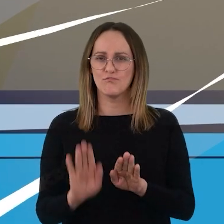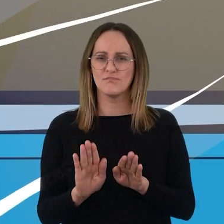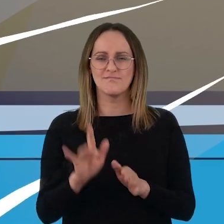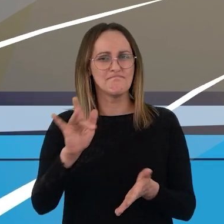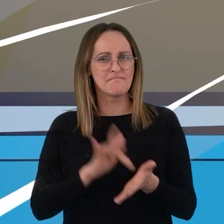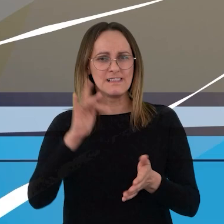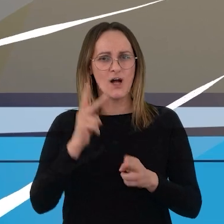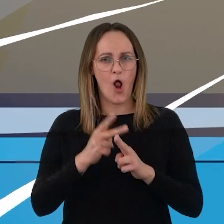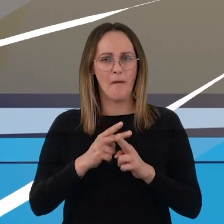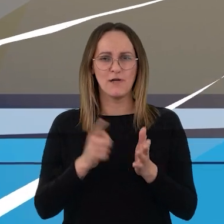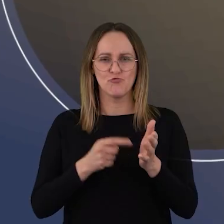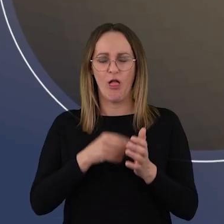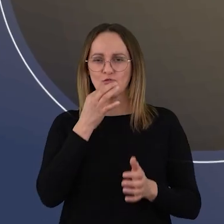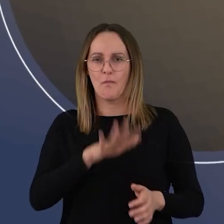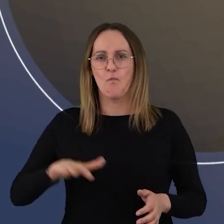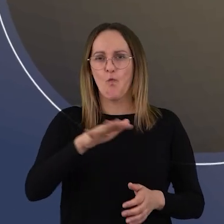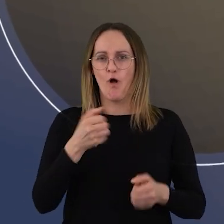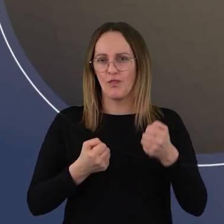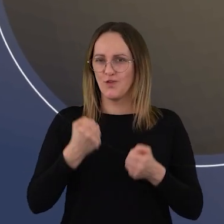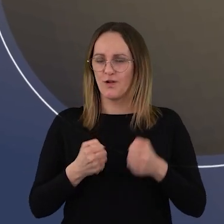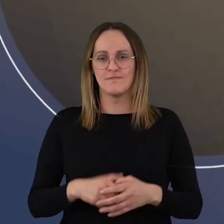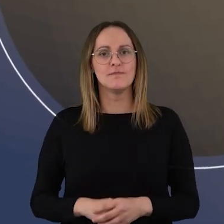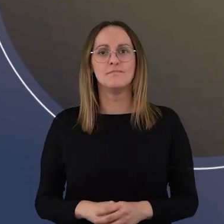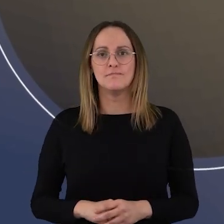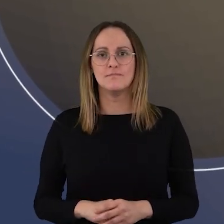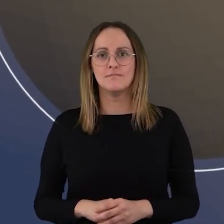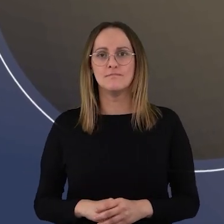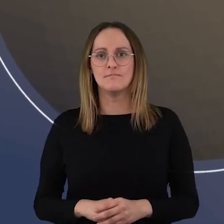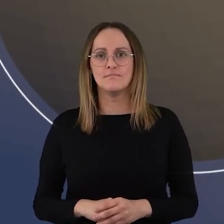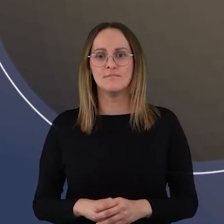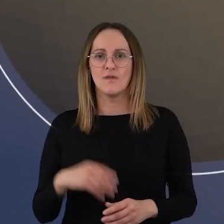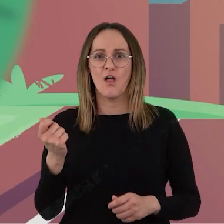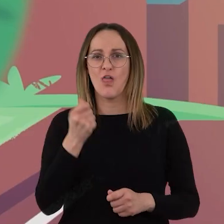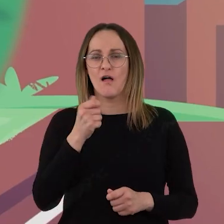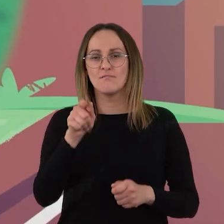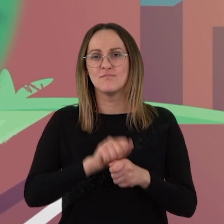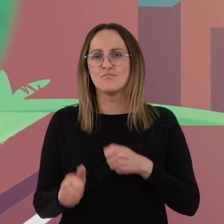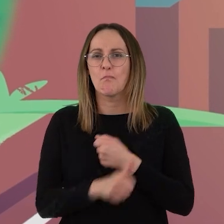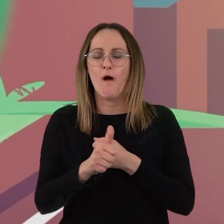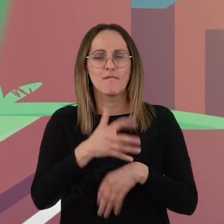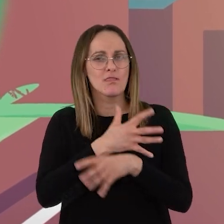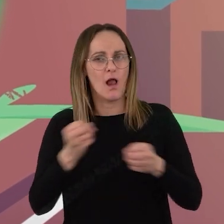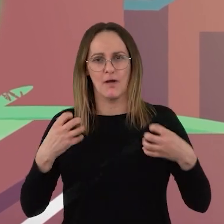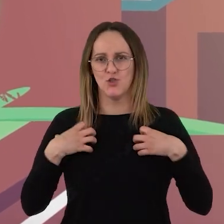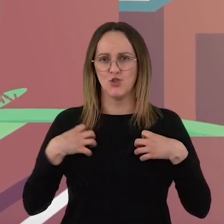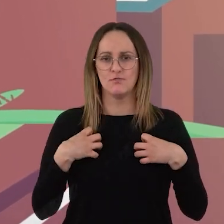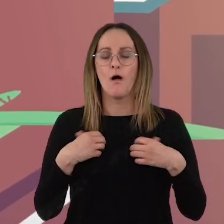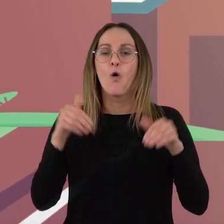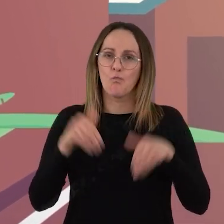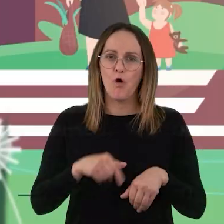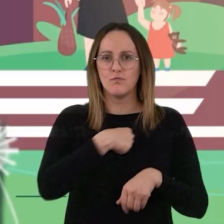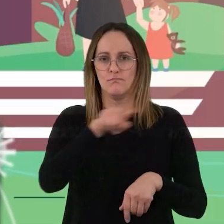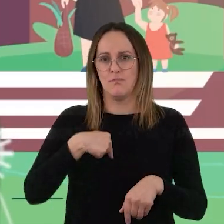Ciężka noga to dotkliwa choroba, występująca często u młodych kierowców. Jest ona źródłem wielu życiowych